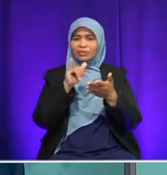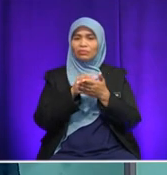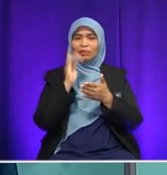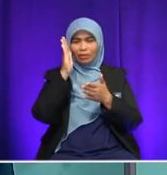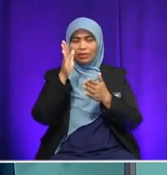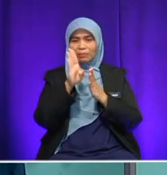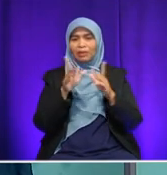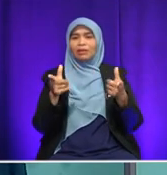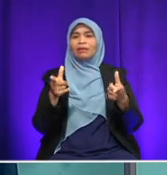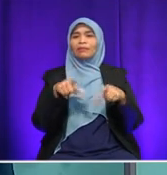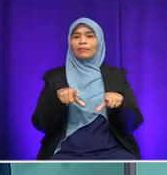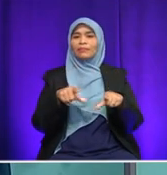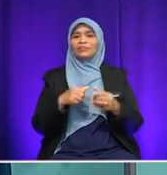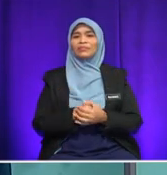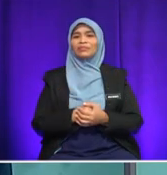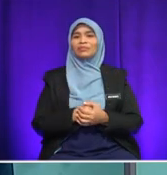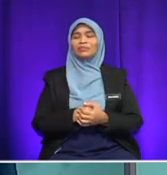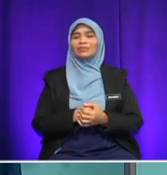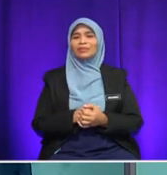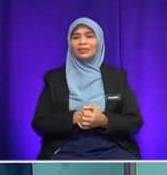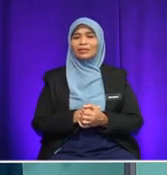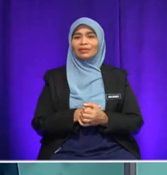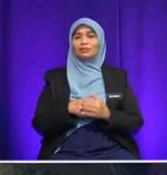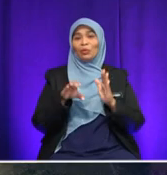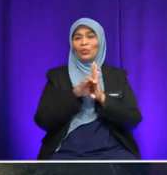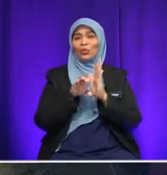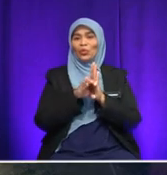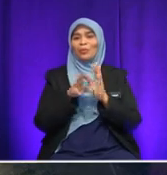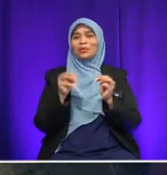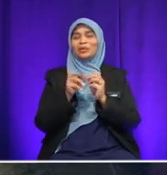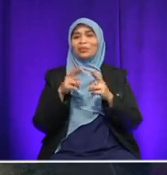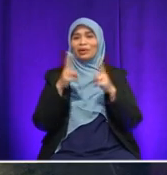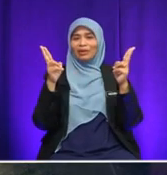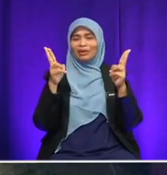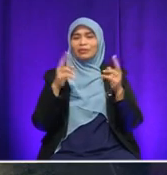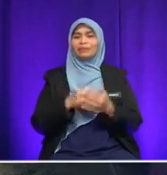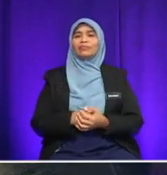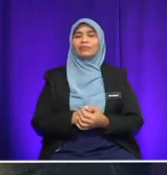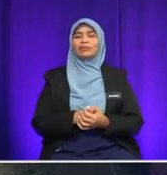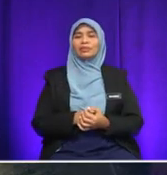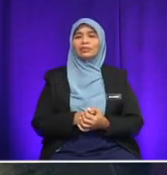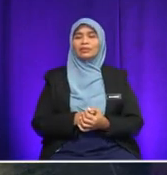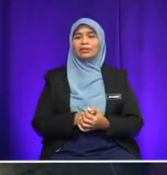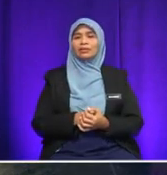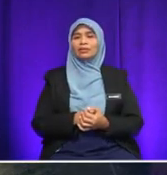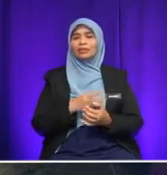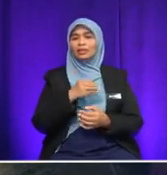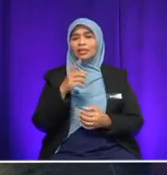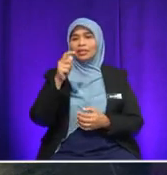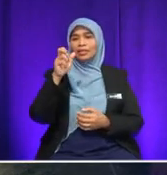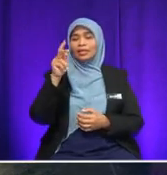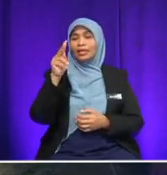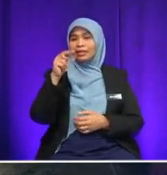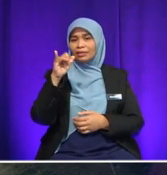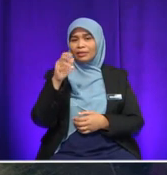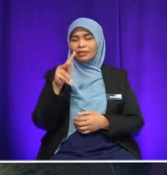Tiba-tiba datang. Tiba-tiba raya hari itu. Kejutan kan? Semua orang terkejut. Tiba-tiba raya. Okey. Dan teknik suspense pula,